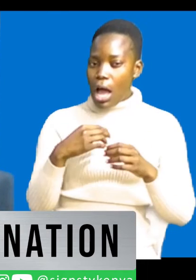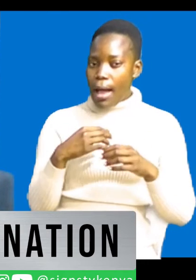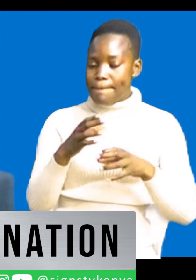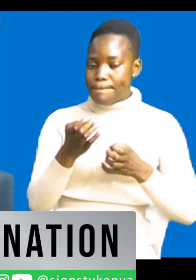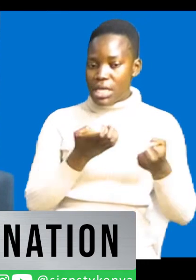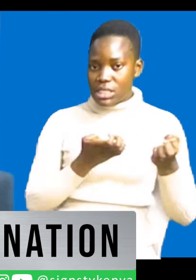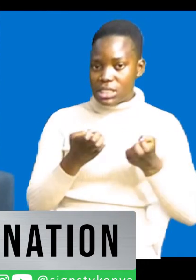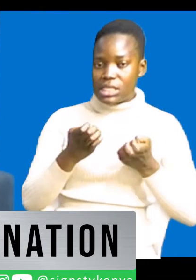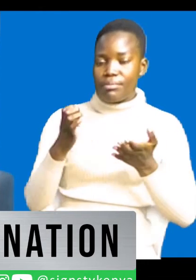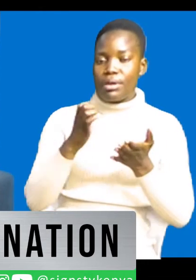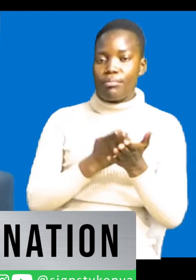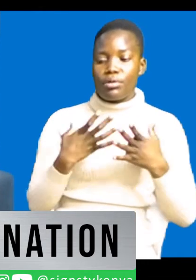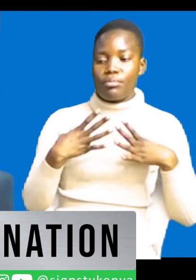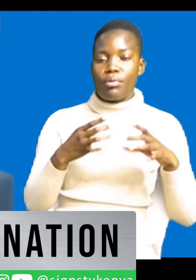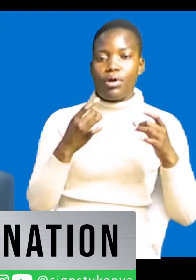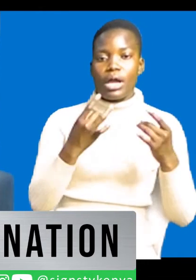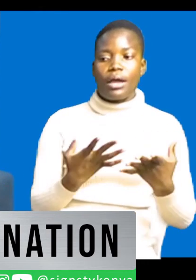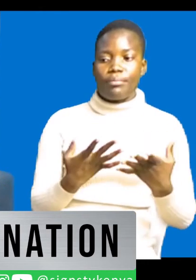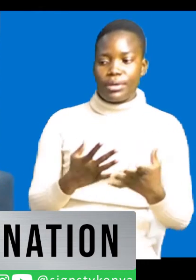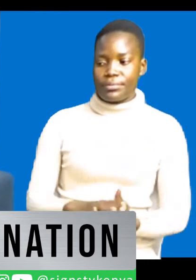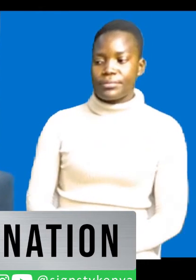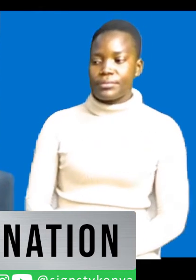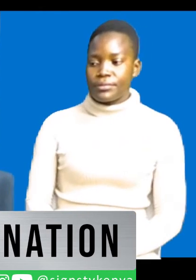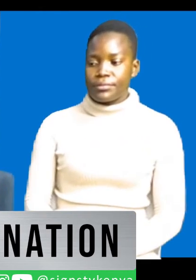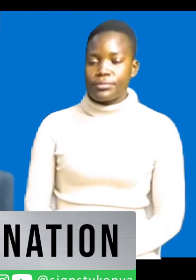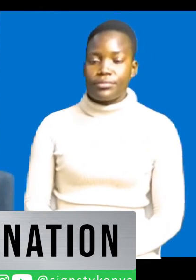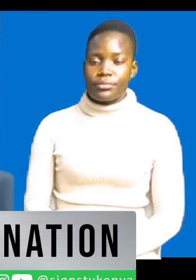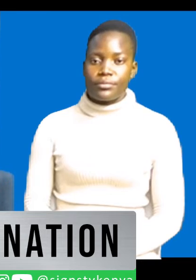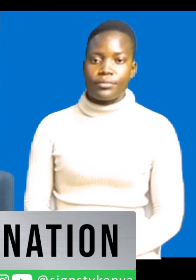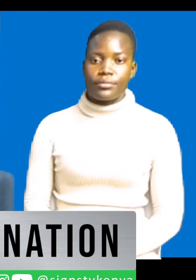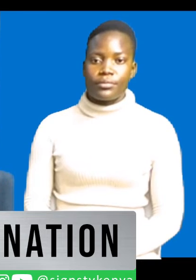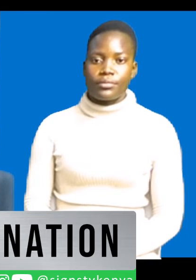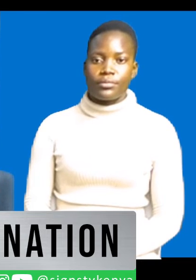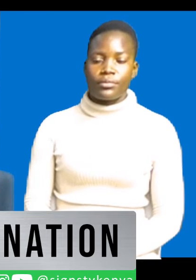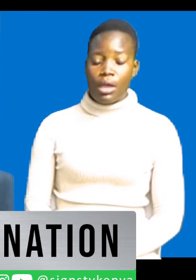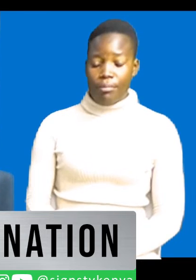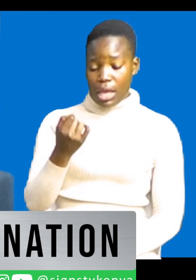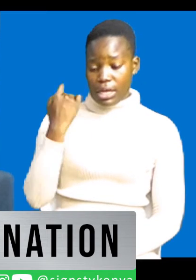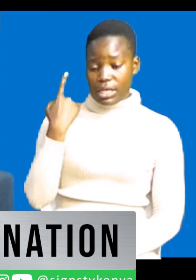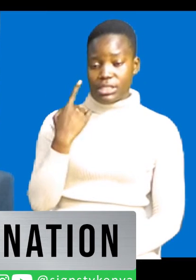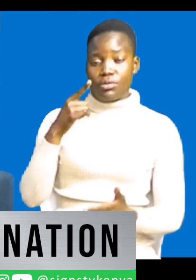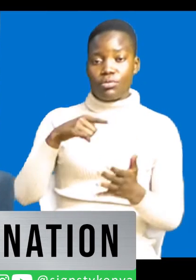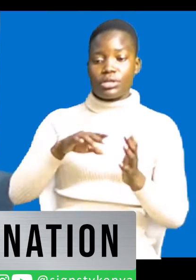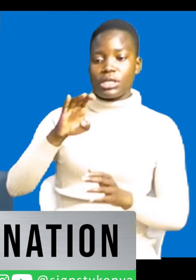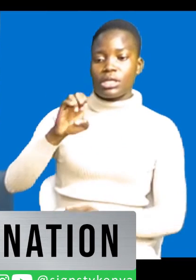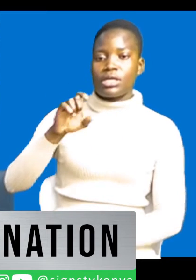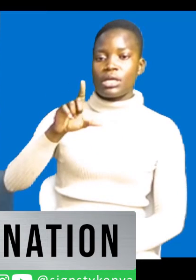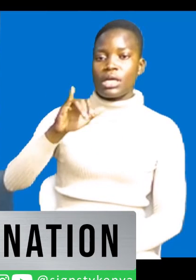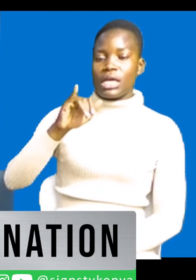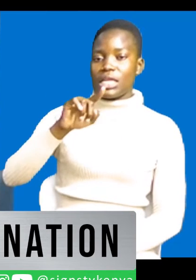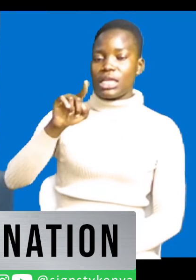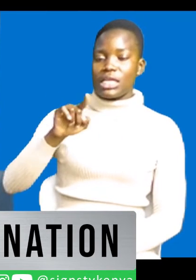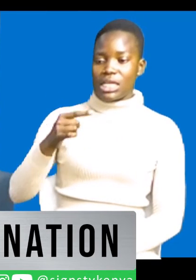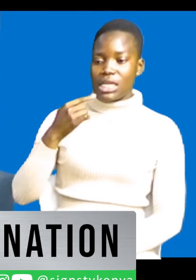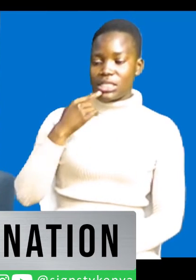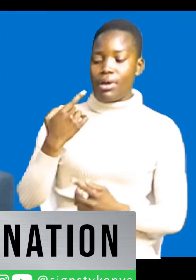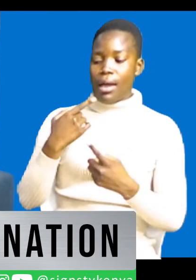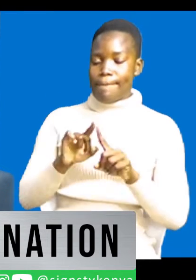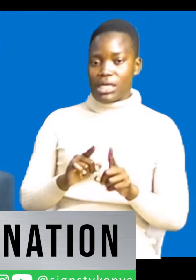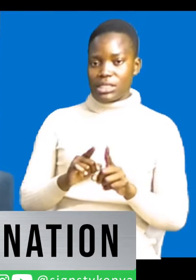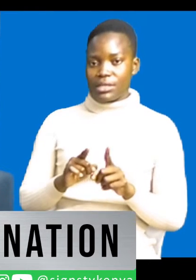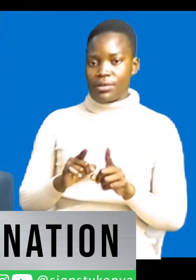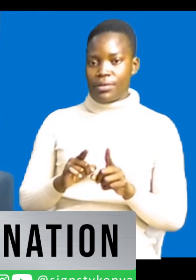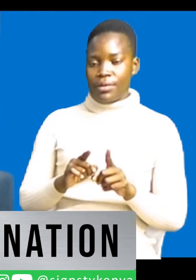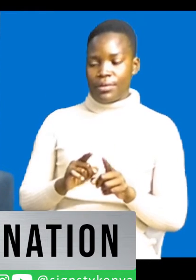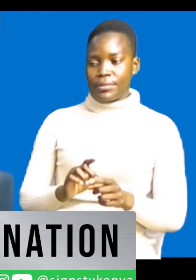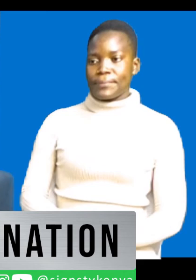than hizo textile. I'm sorry. Naelewa employ more people. Naelewa kituliza nasema. Yes. So is it by default? Mimi kwangu I